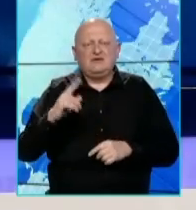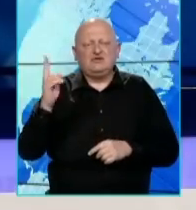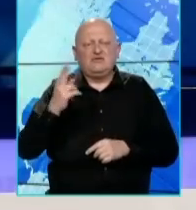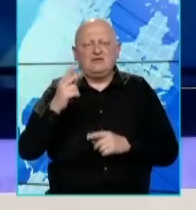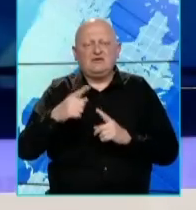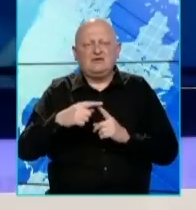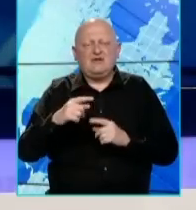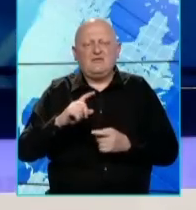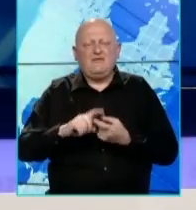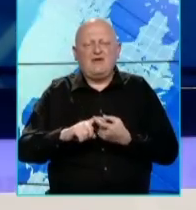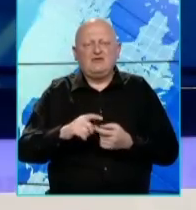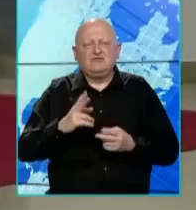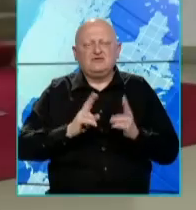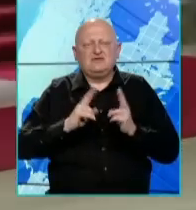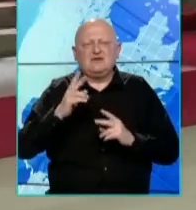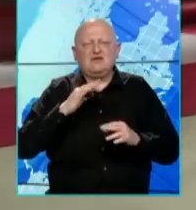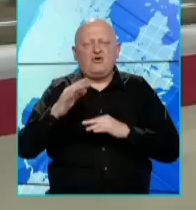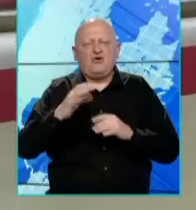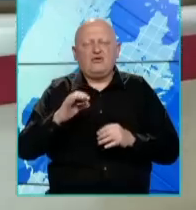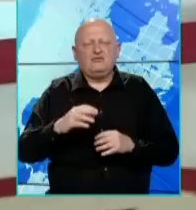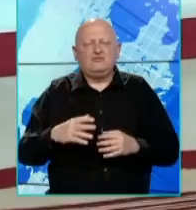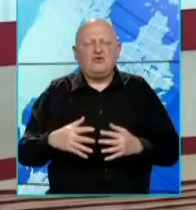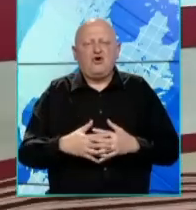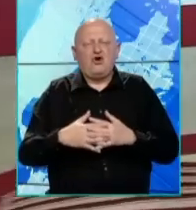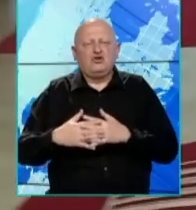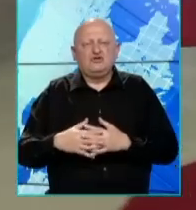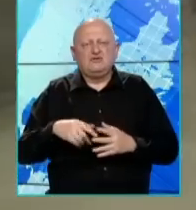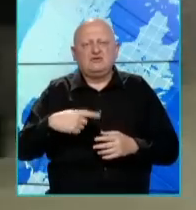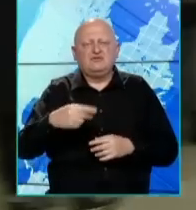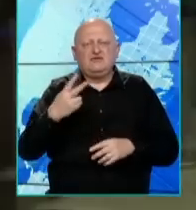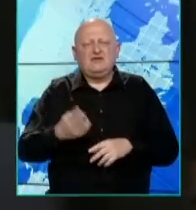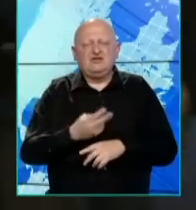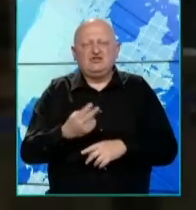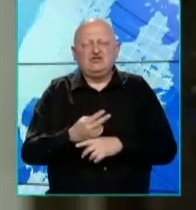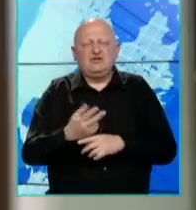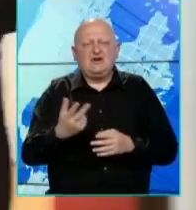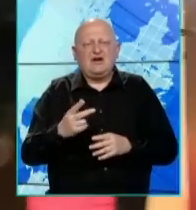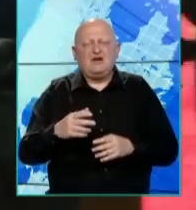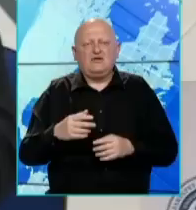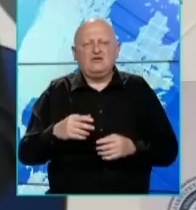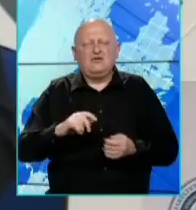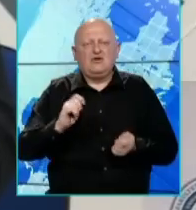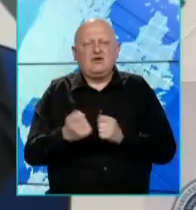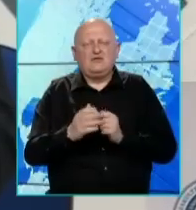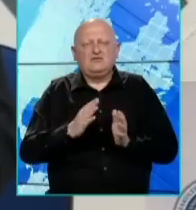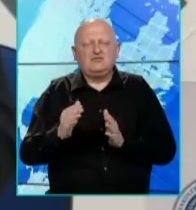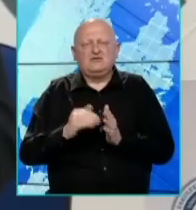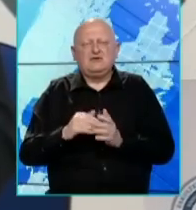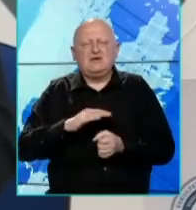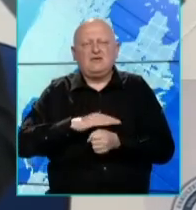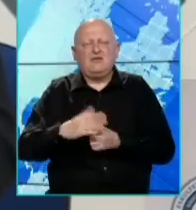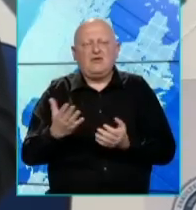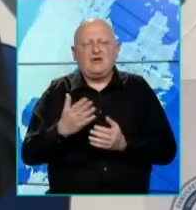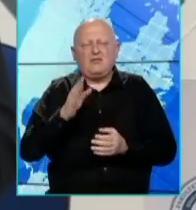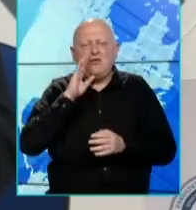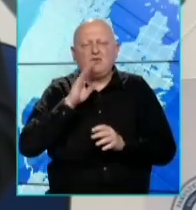Slovenije Tanjom Fajon. Na sastanku su razgovarali o bilateralnim odnosima između ove dvije države, kao i o reformskim procesima koje je potrebno ispuniti